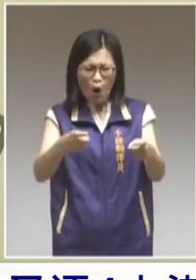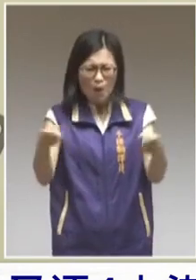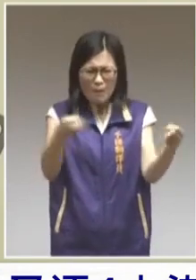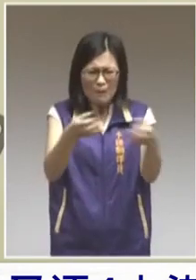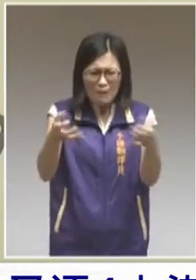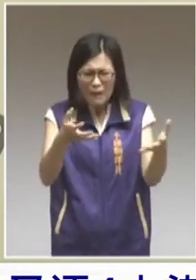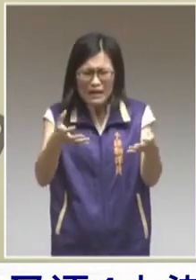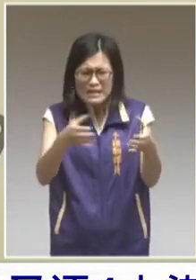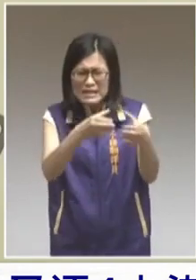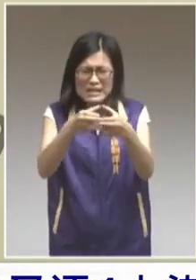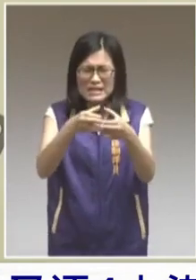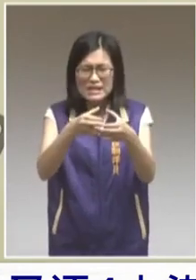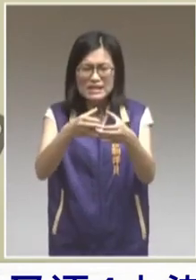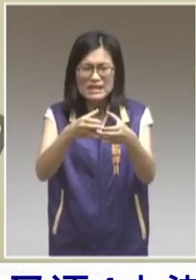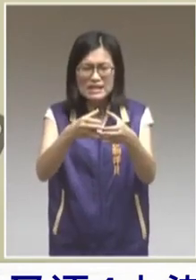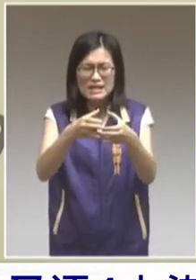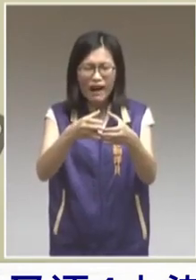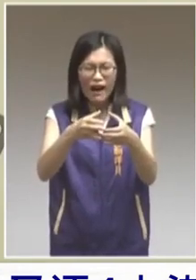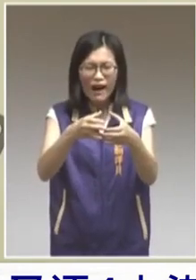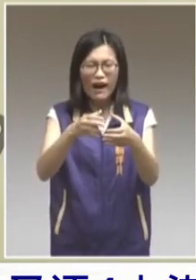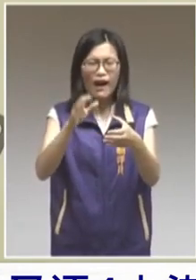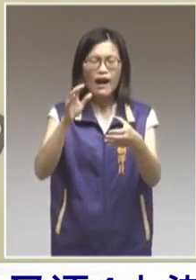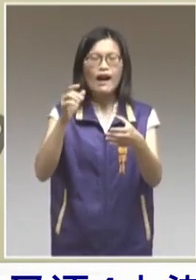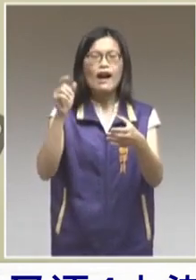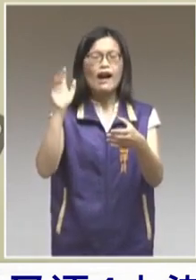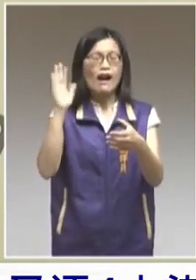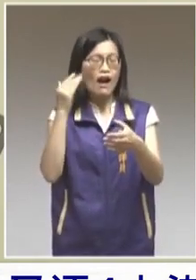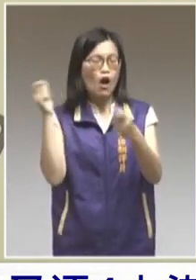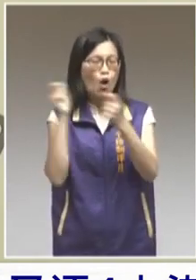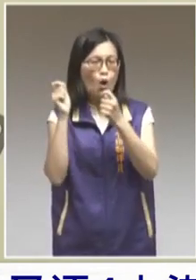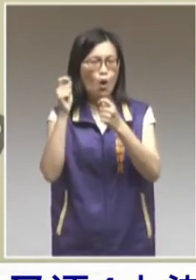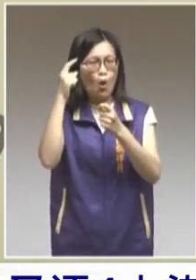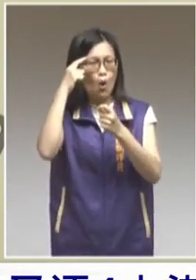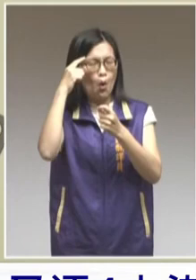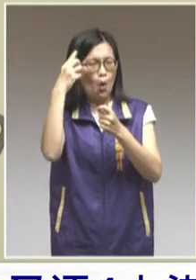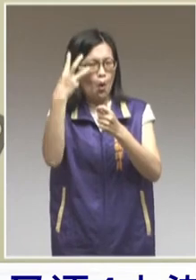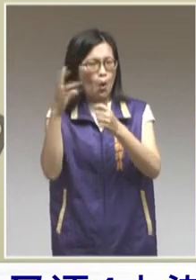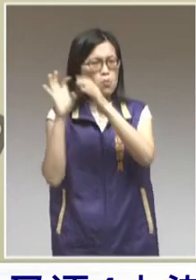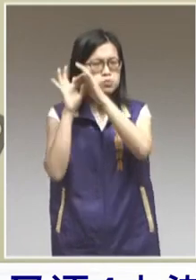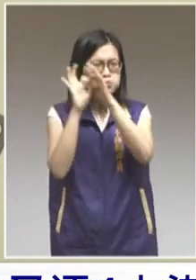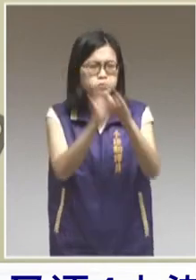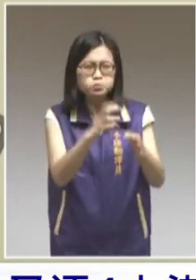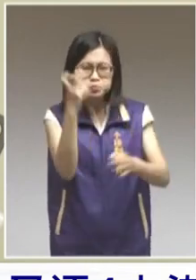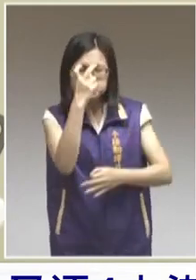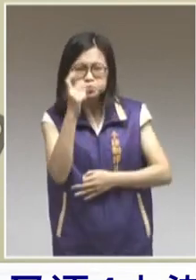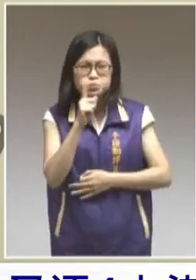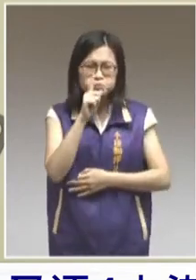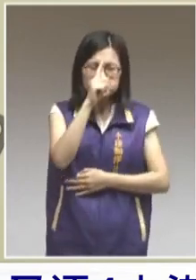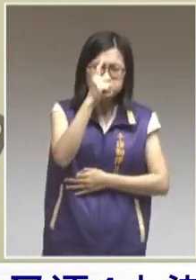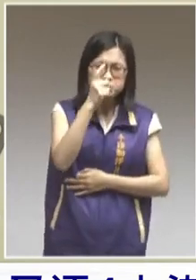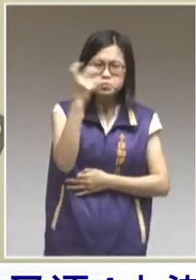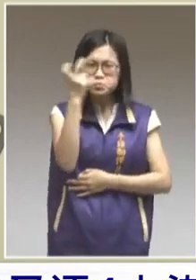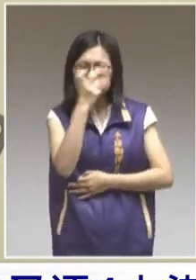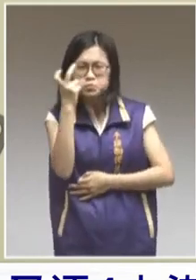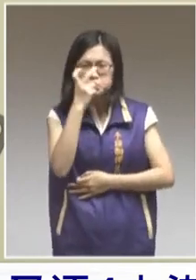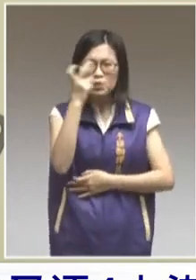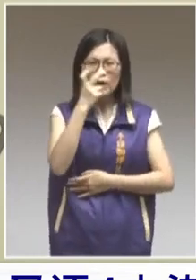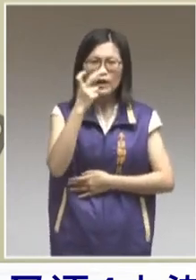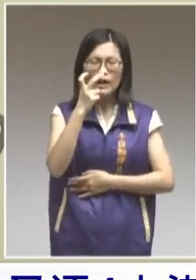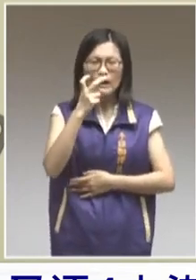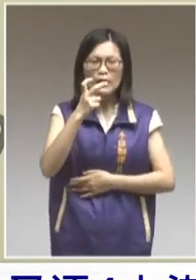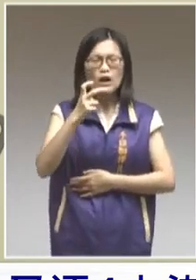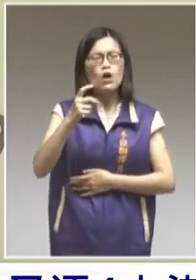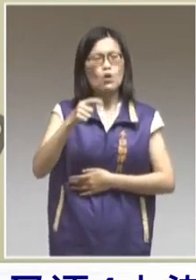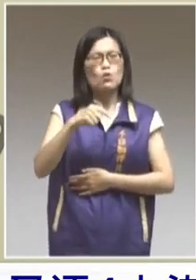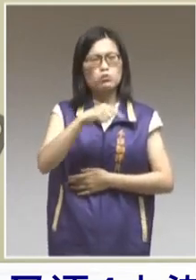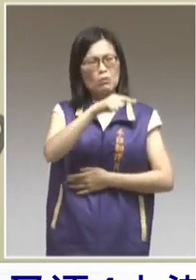实从这连续3天来看，那这个应该在我们这个大范